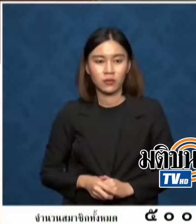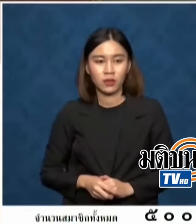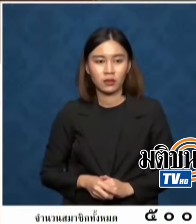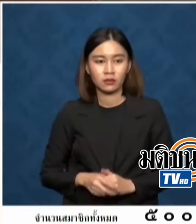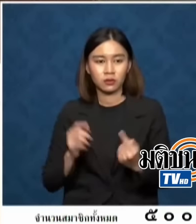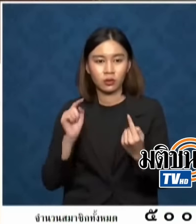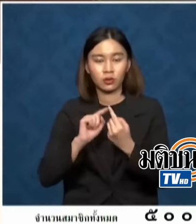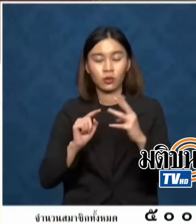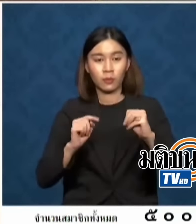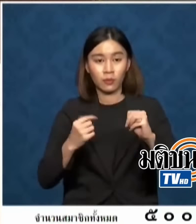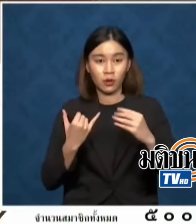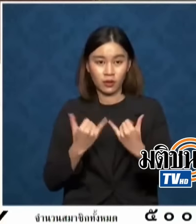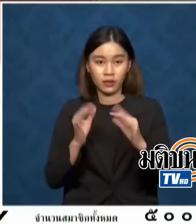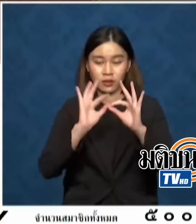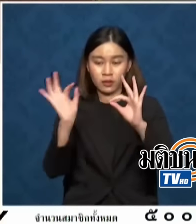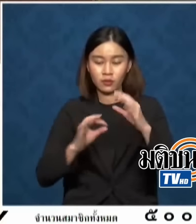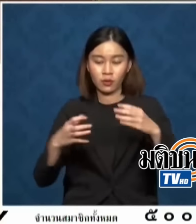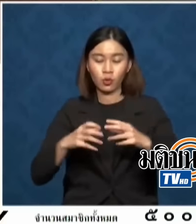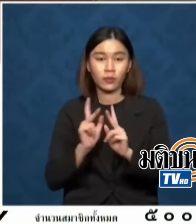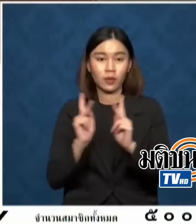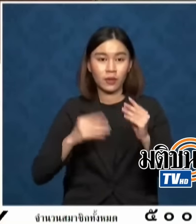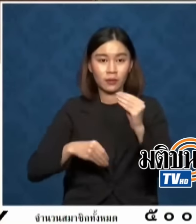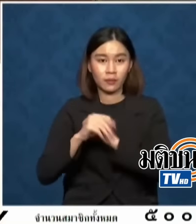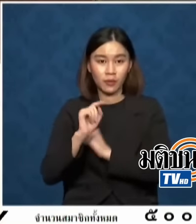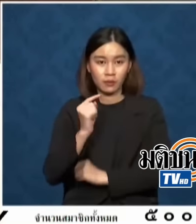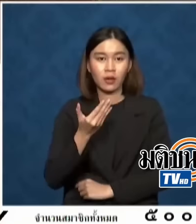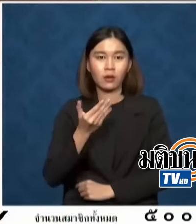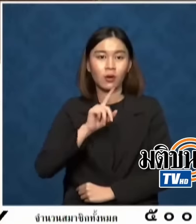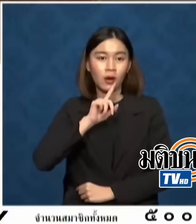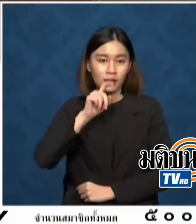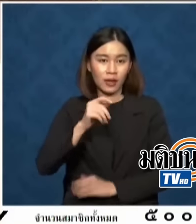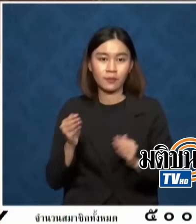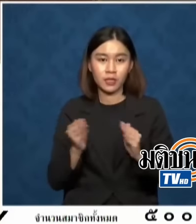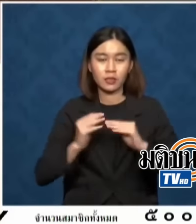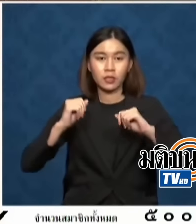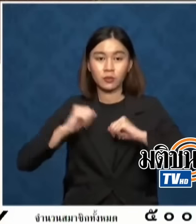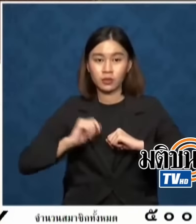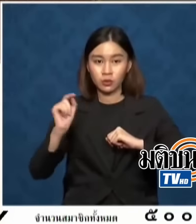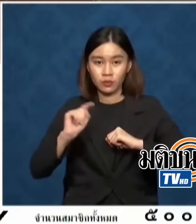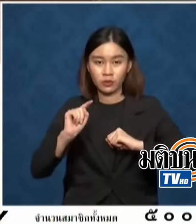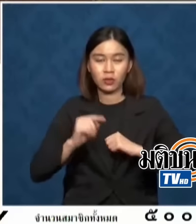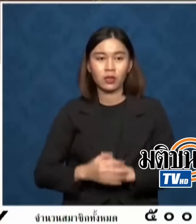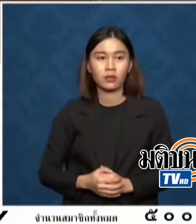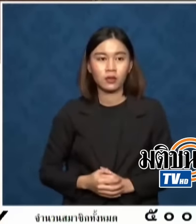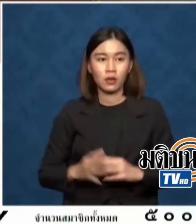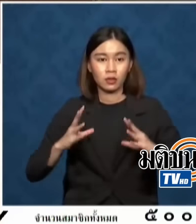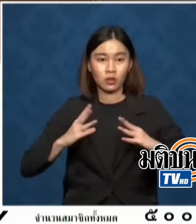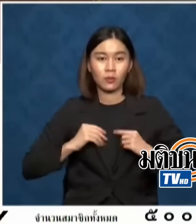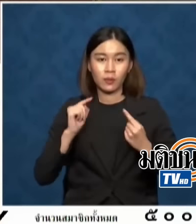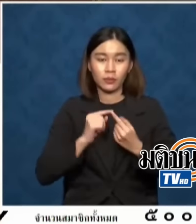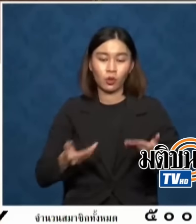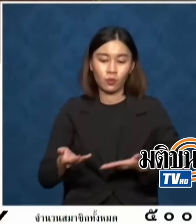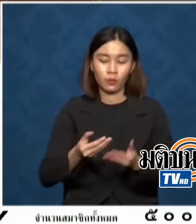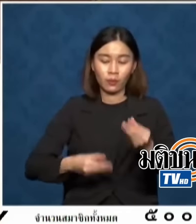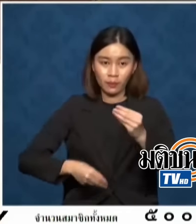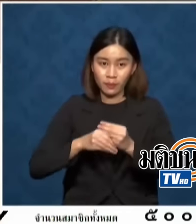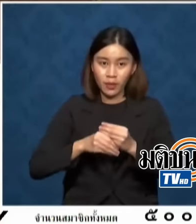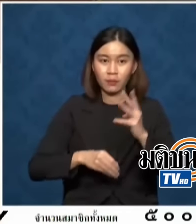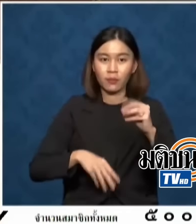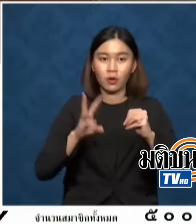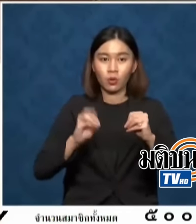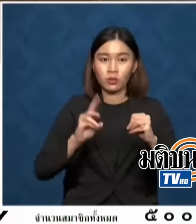เนื่องจากมาตรานี้นะครับคณะกรรมการเพิ่มขึ้นใหม่ดังนั้นผมขอถามมติจากที่ประชุมว่าจะเห็นด้วยกับการเพิ่มมาตรา